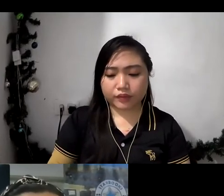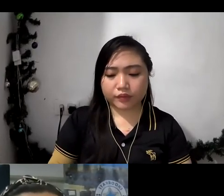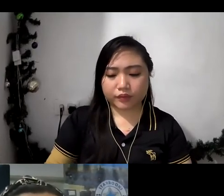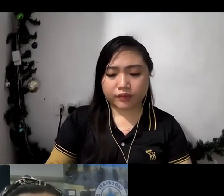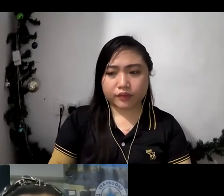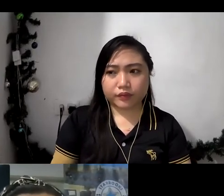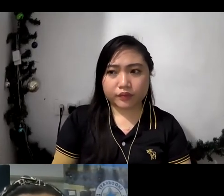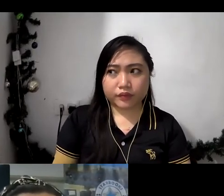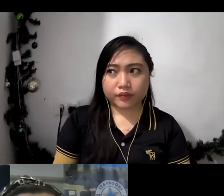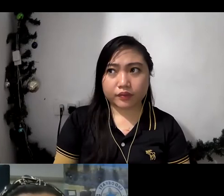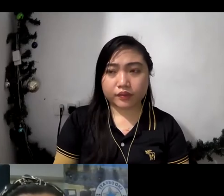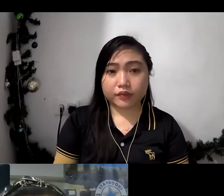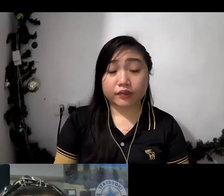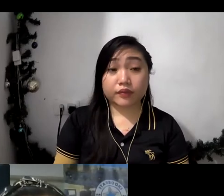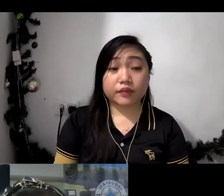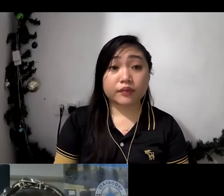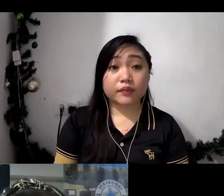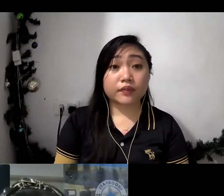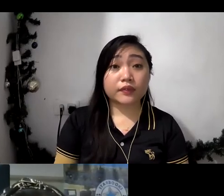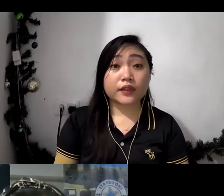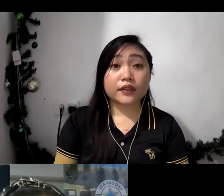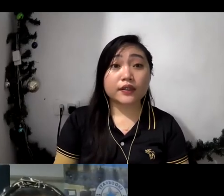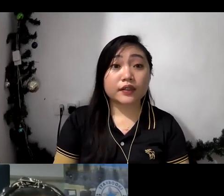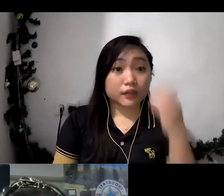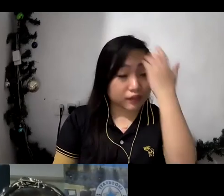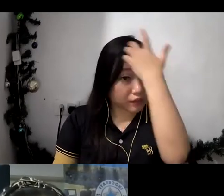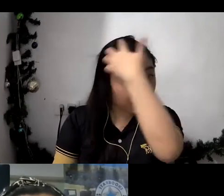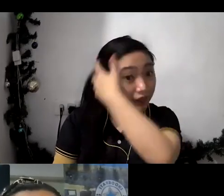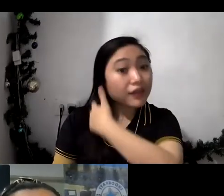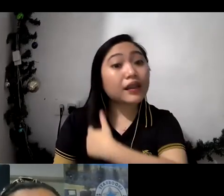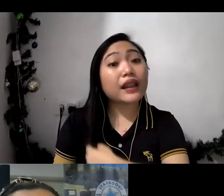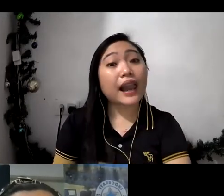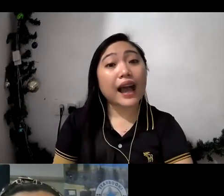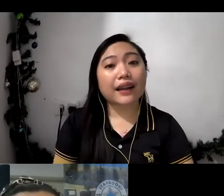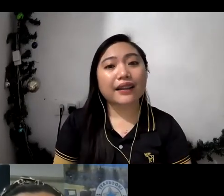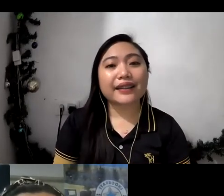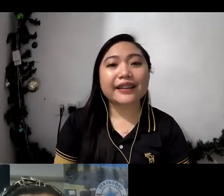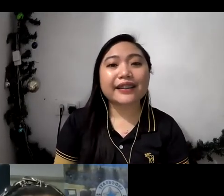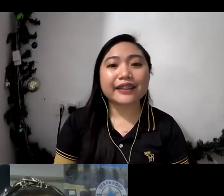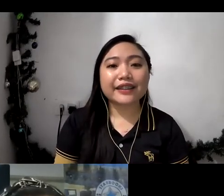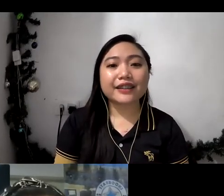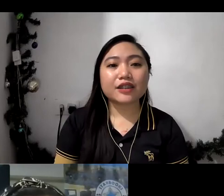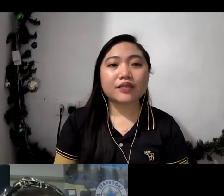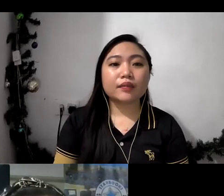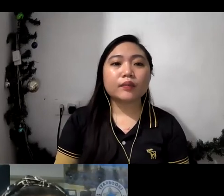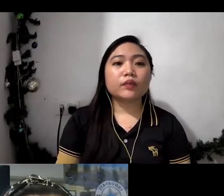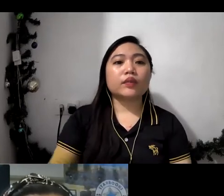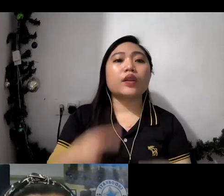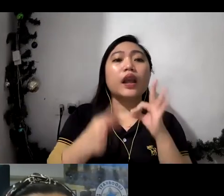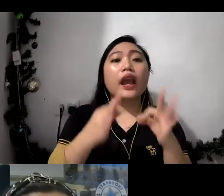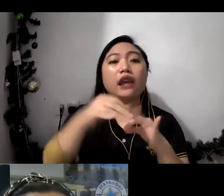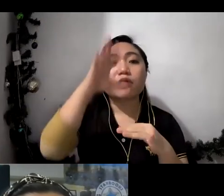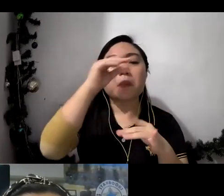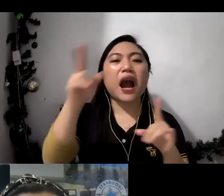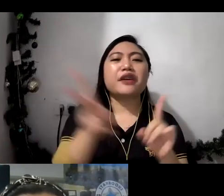short, live-in partner. Sino ang sinasaktan? Babae, lalaki? Yung lalaki daw po. Okay, kung ang lalaki po